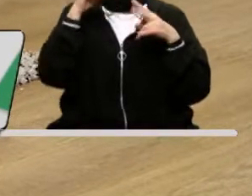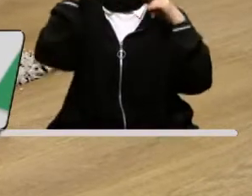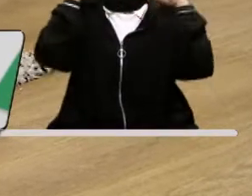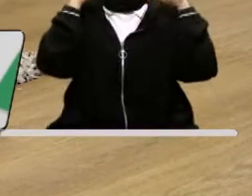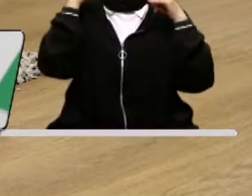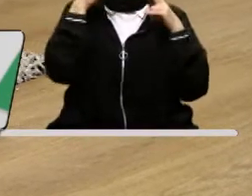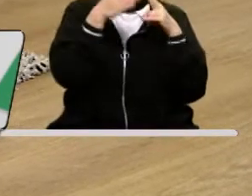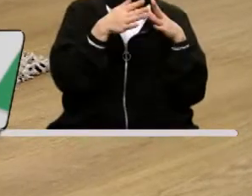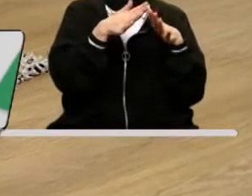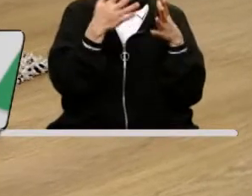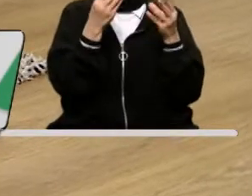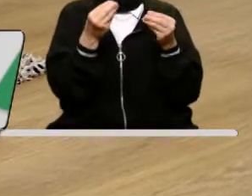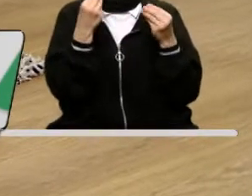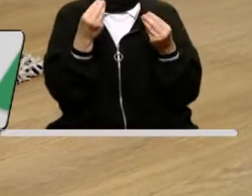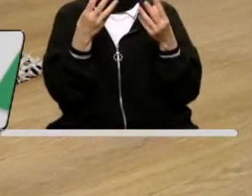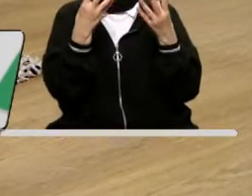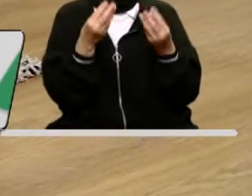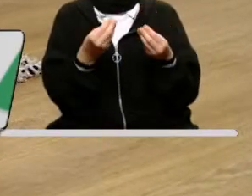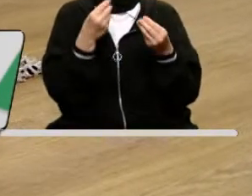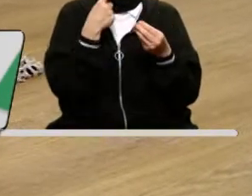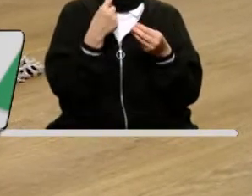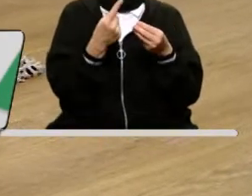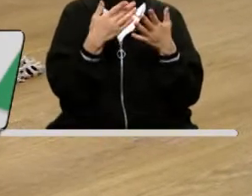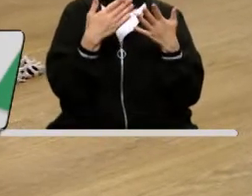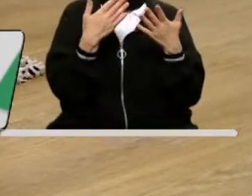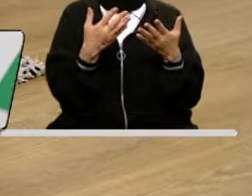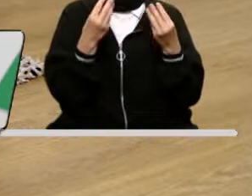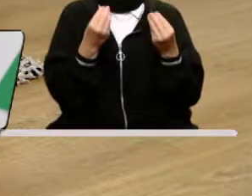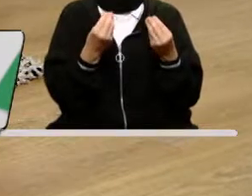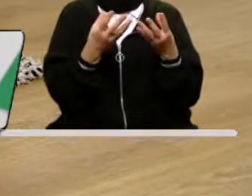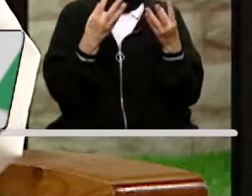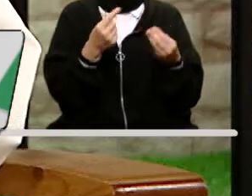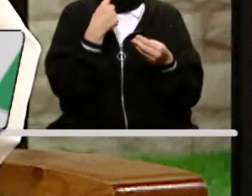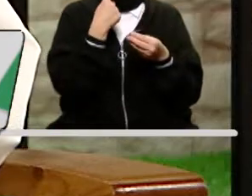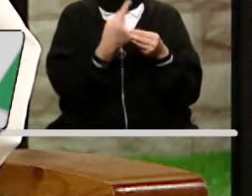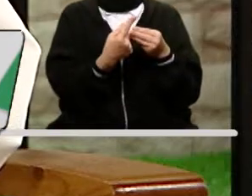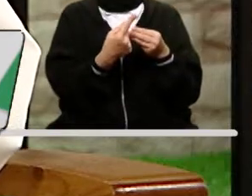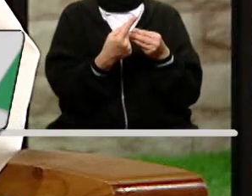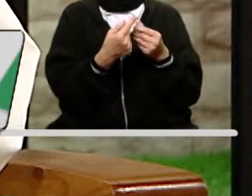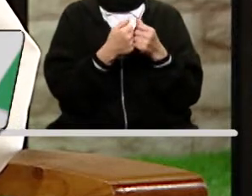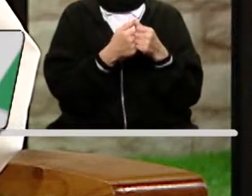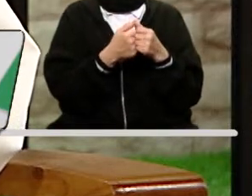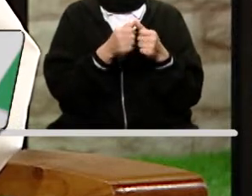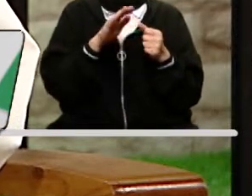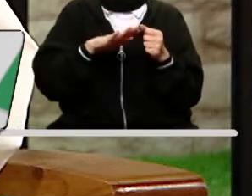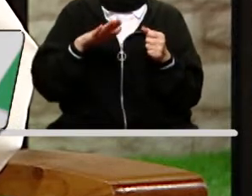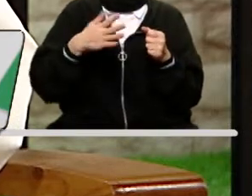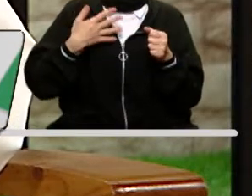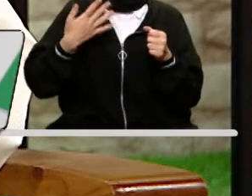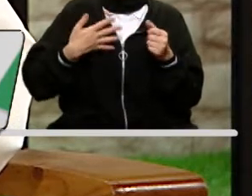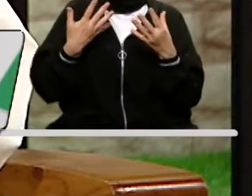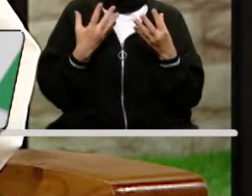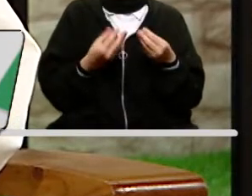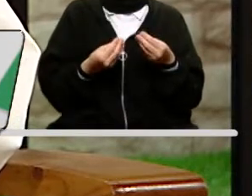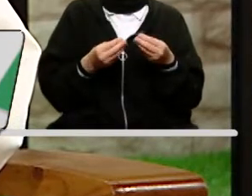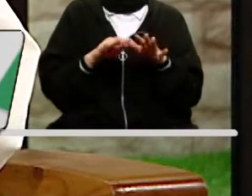gösterdi. İşte herkes aa çok güzel olmuş, nasıl güzel olmuş, ne güzel kesmiş denildi. Çocuk da bir merak geldi. Geldi aslında